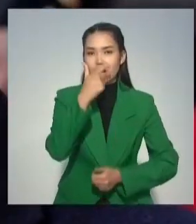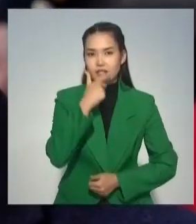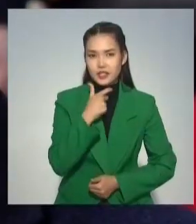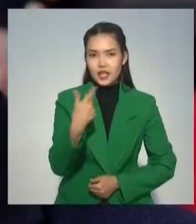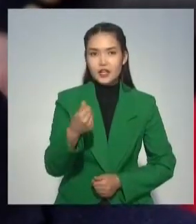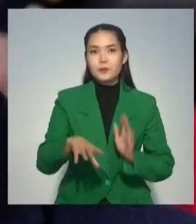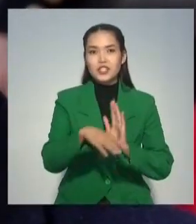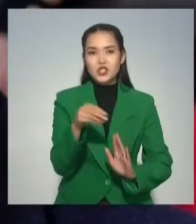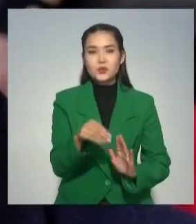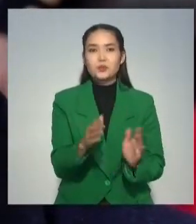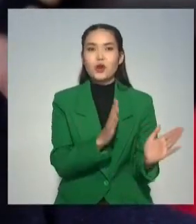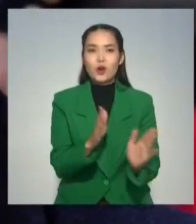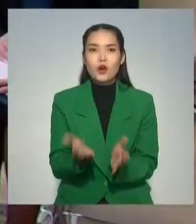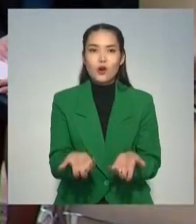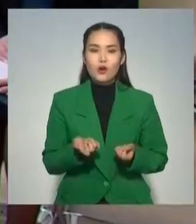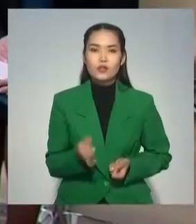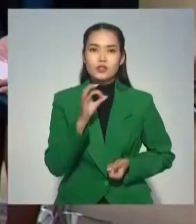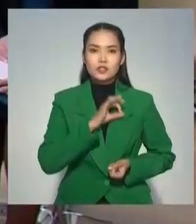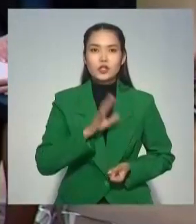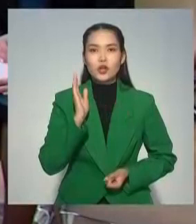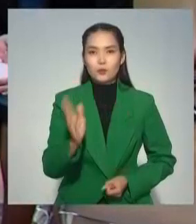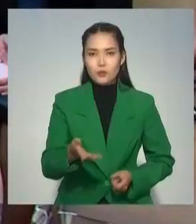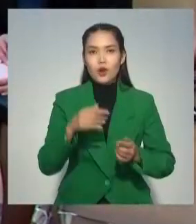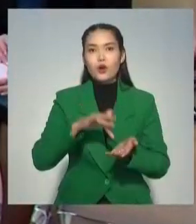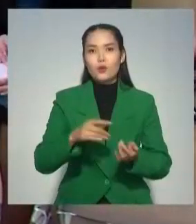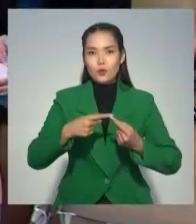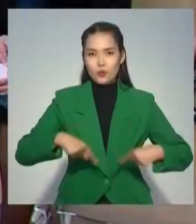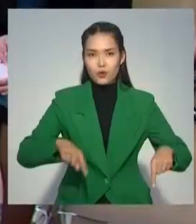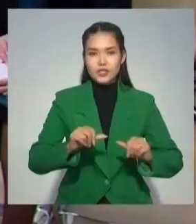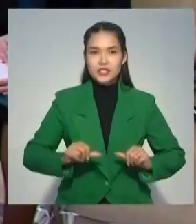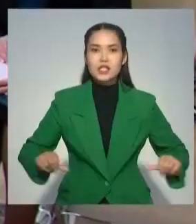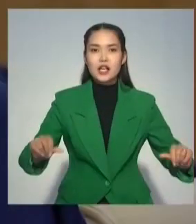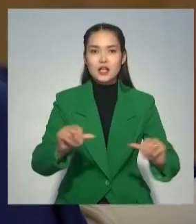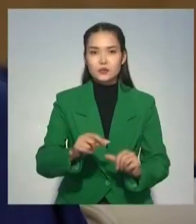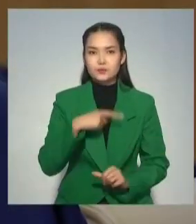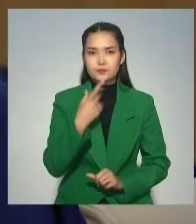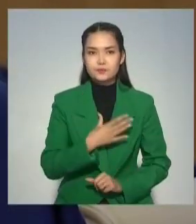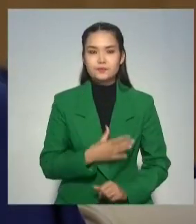мәслихат депутаттарын сайлауда да қолданылатын болады деп орталық сайлау комиссиясының төрағасы.